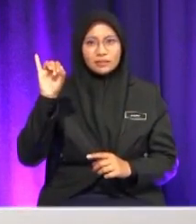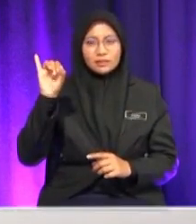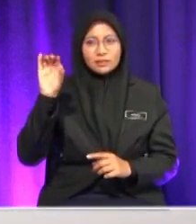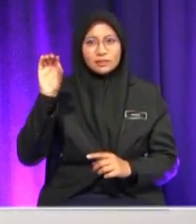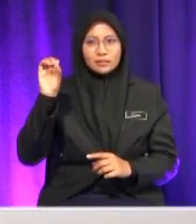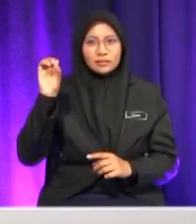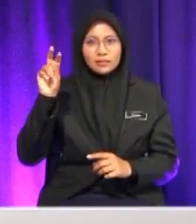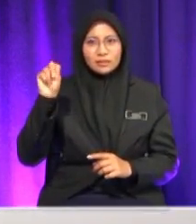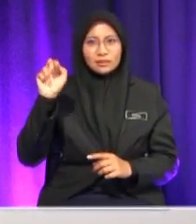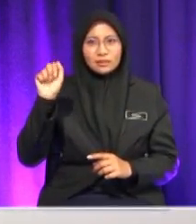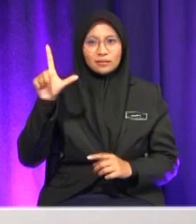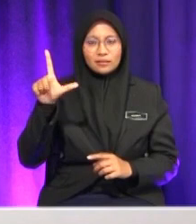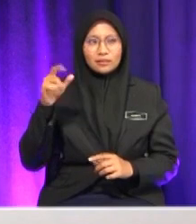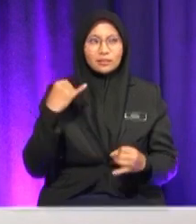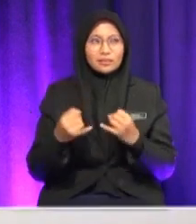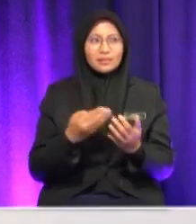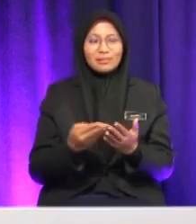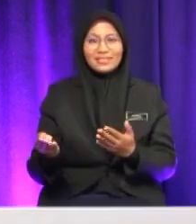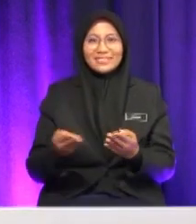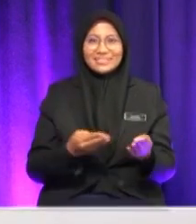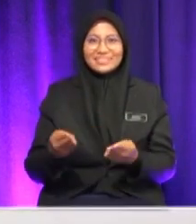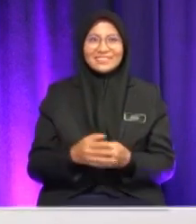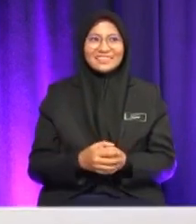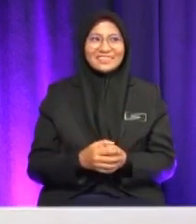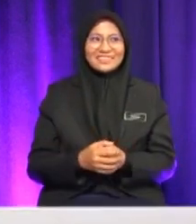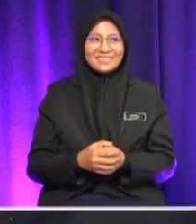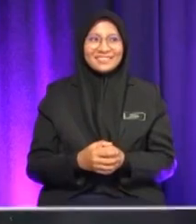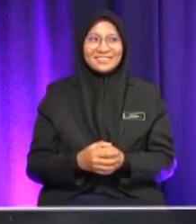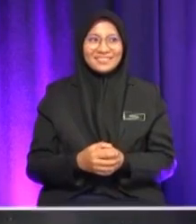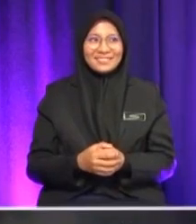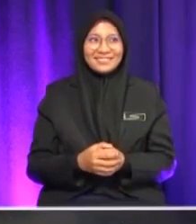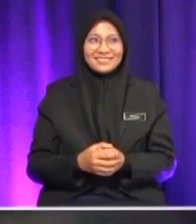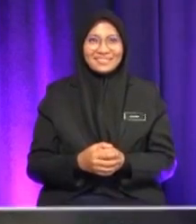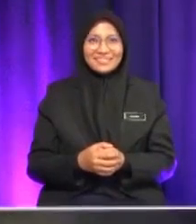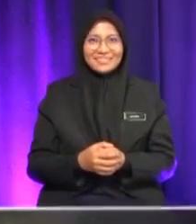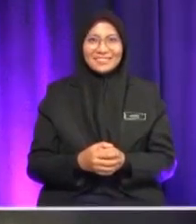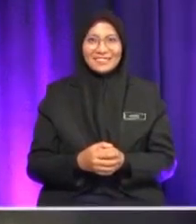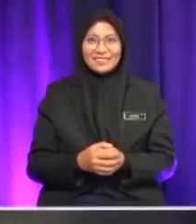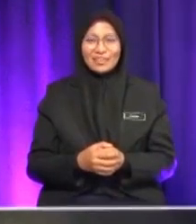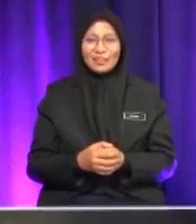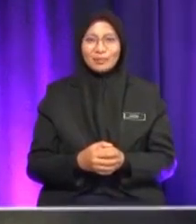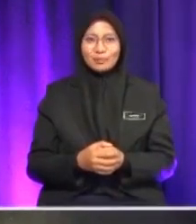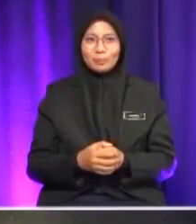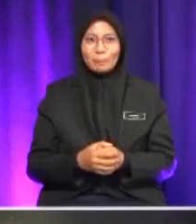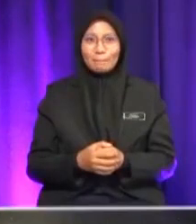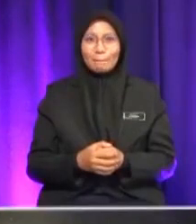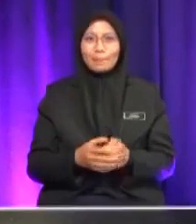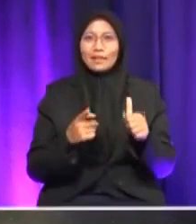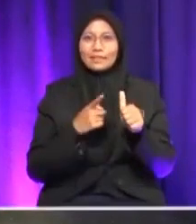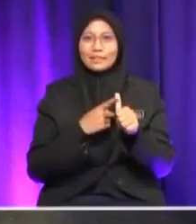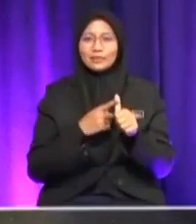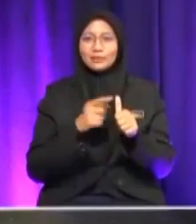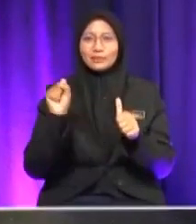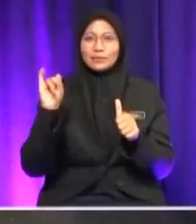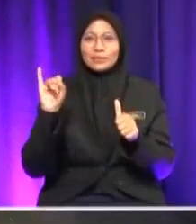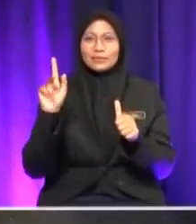seterusnya. Yang itu sajalah. Okey, bagus. So, okey, Subhanu telah menyentuh tentang satu sikap, iaitu